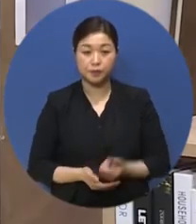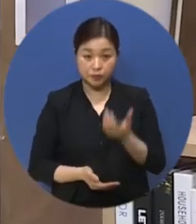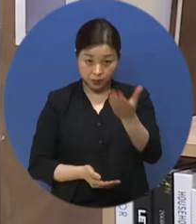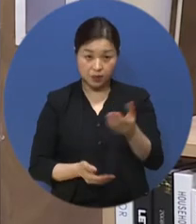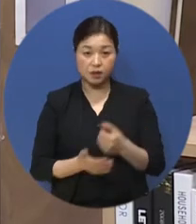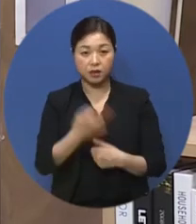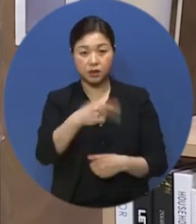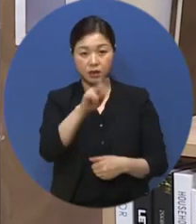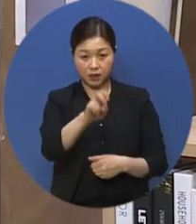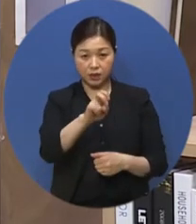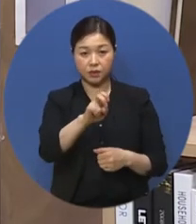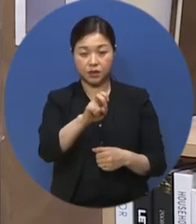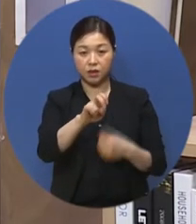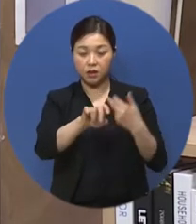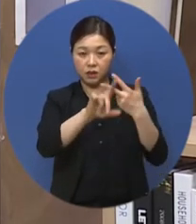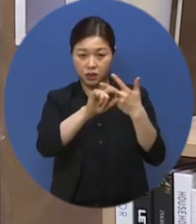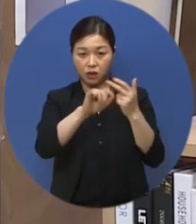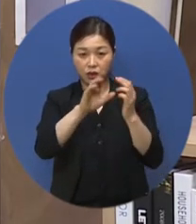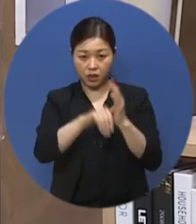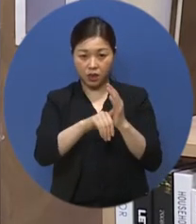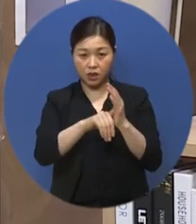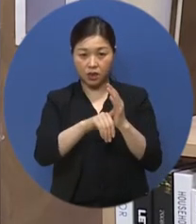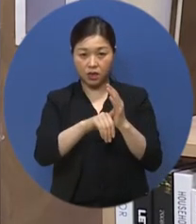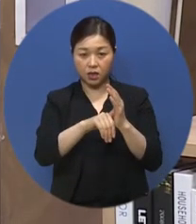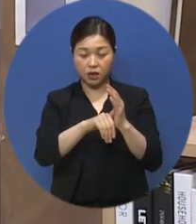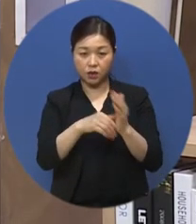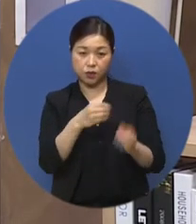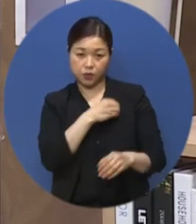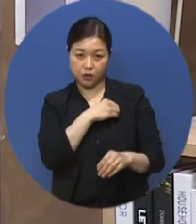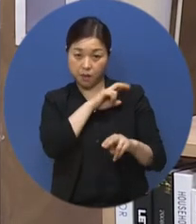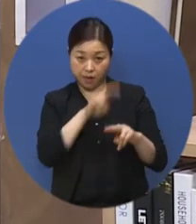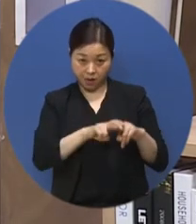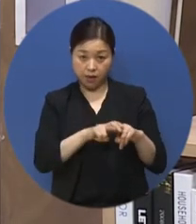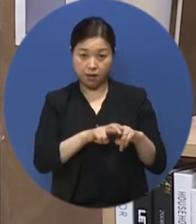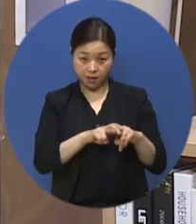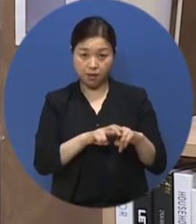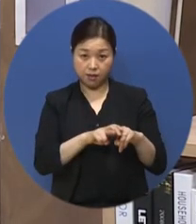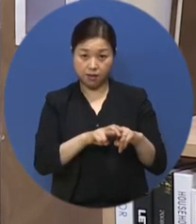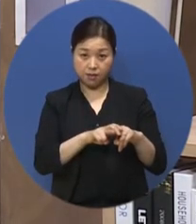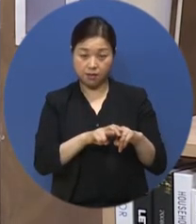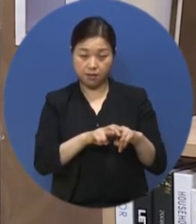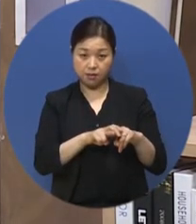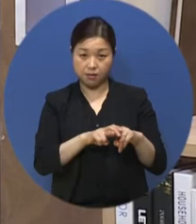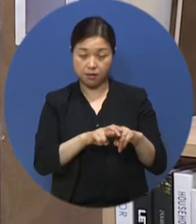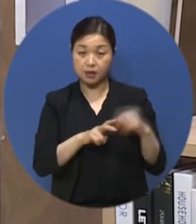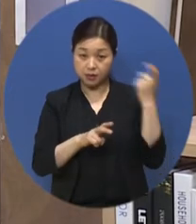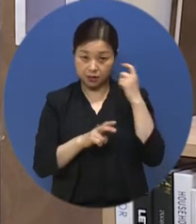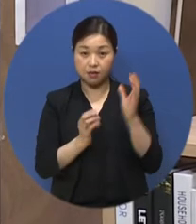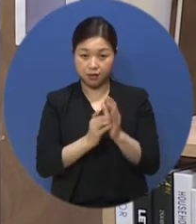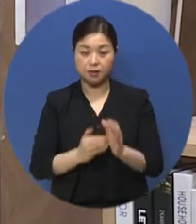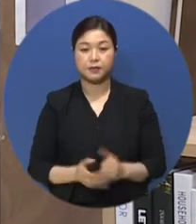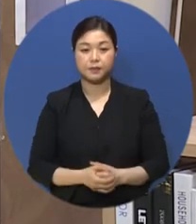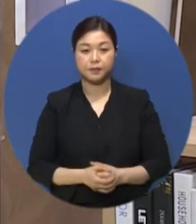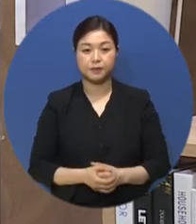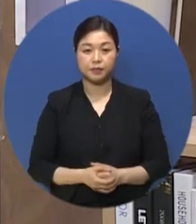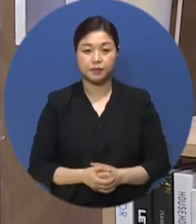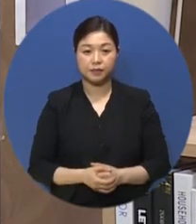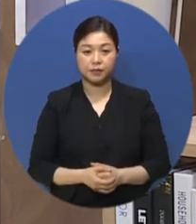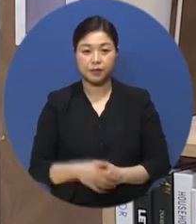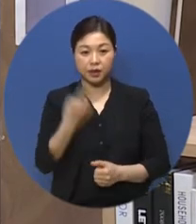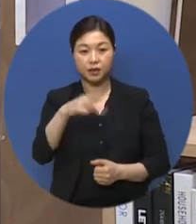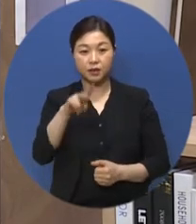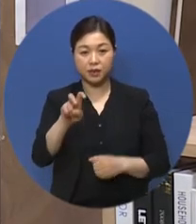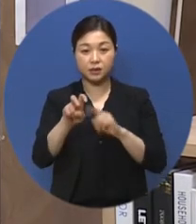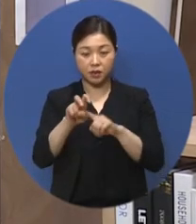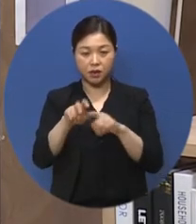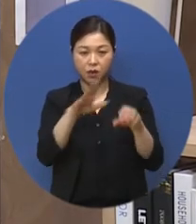이 2020년 7월에 네. 이 위원장직을 네, 맡으셨다고 제가 들었는데 네. 사실 2020년이